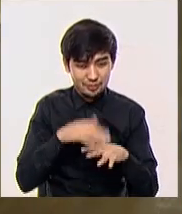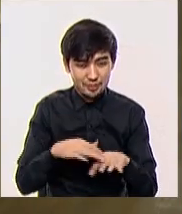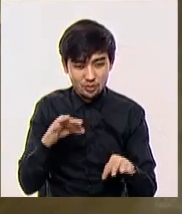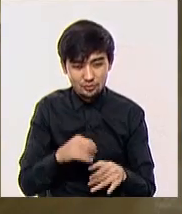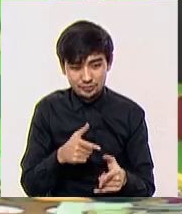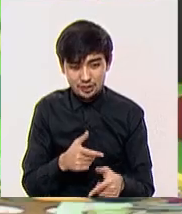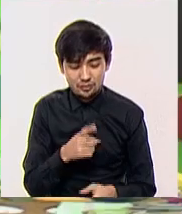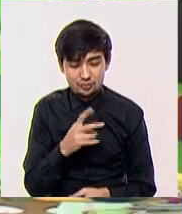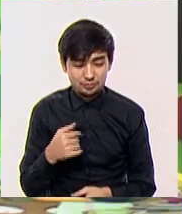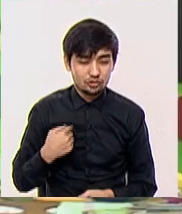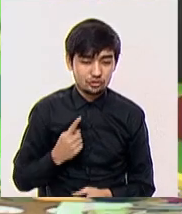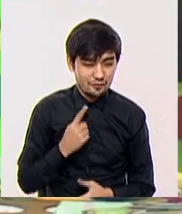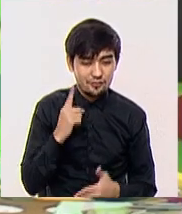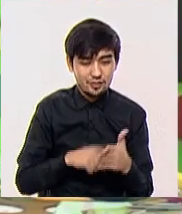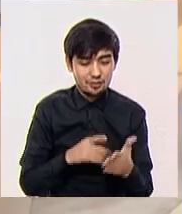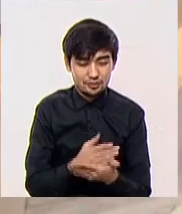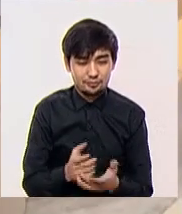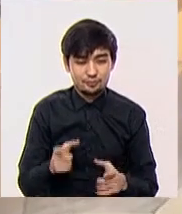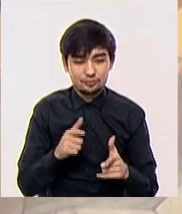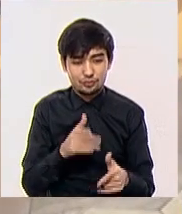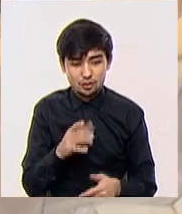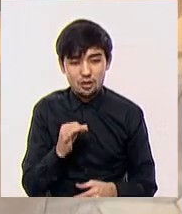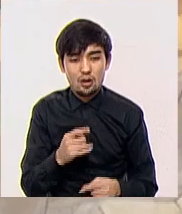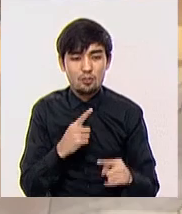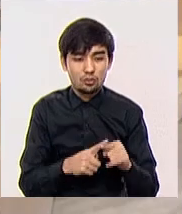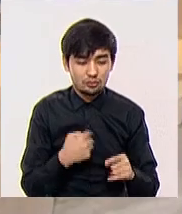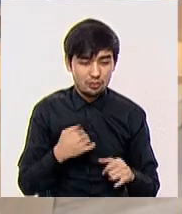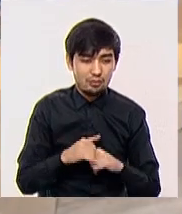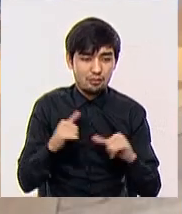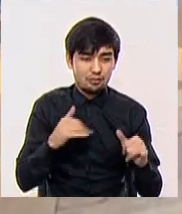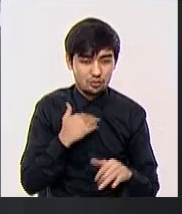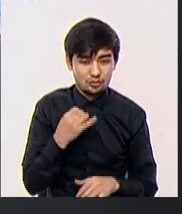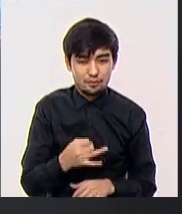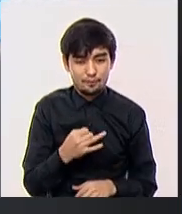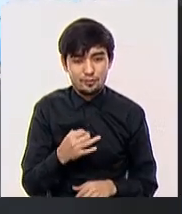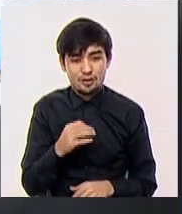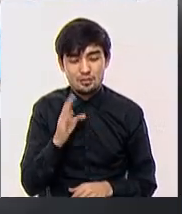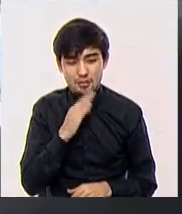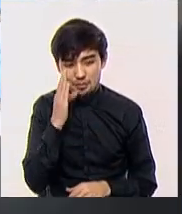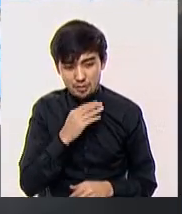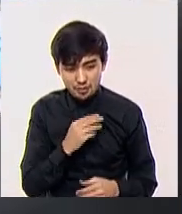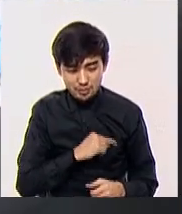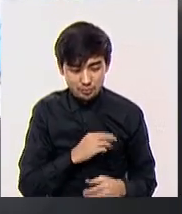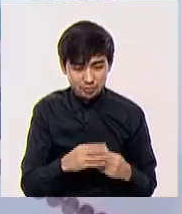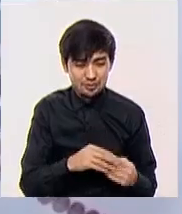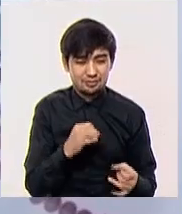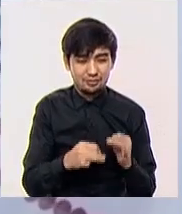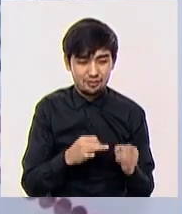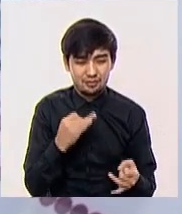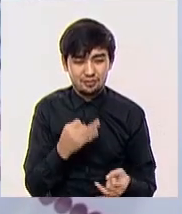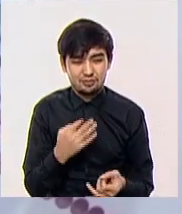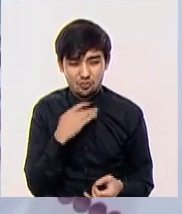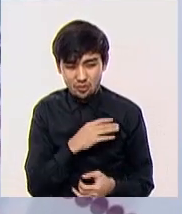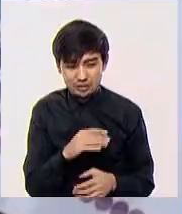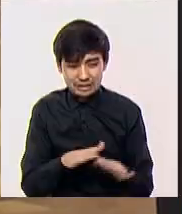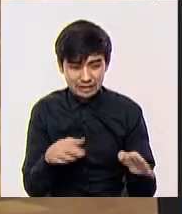ждем, мы надеемся. Возможно, педагоги боятся дополнительной нагрузки, олимпиад, работы с родителями, ответственности, подтверждения категории,